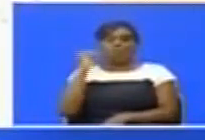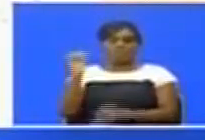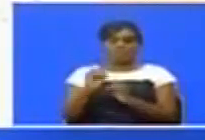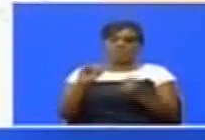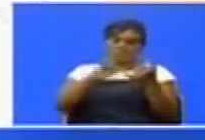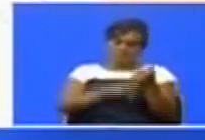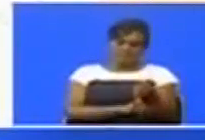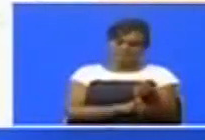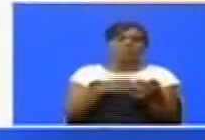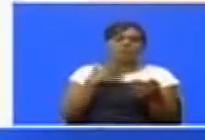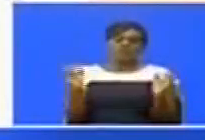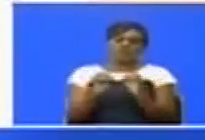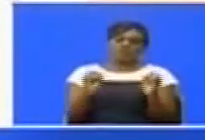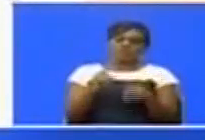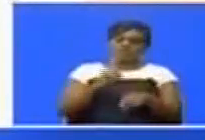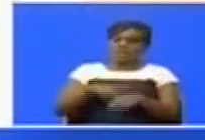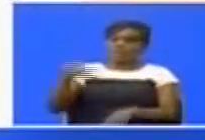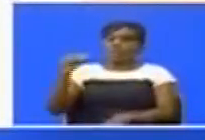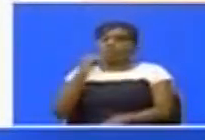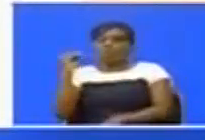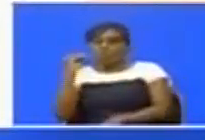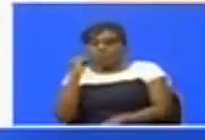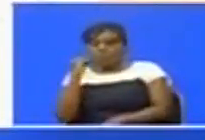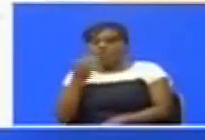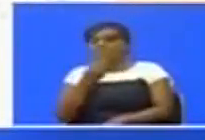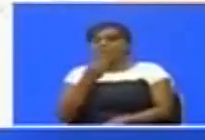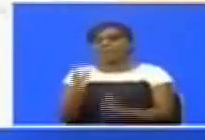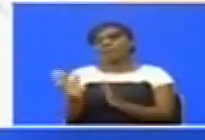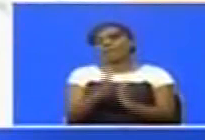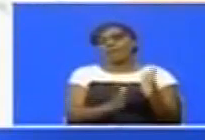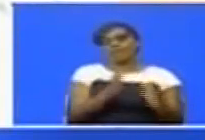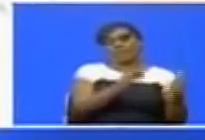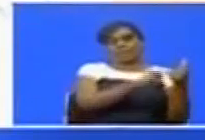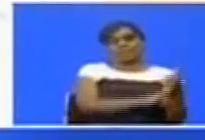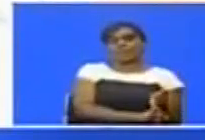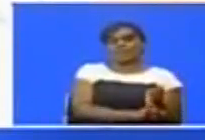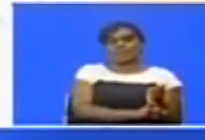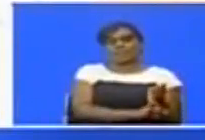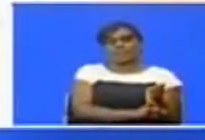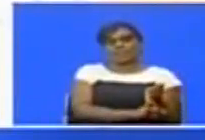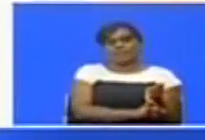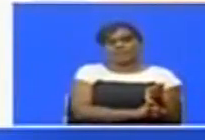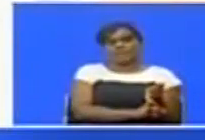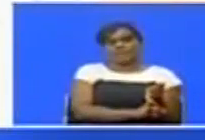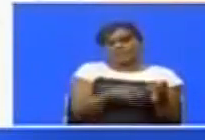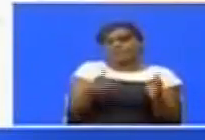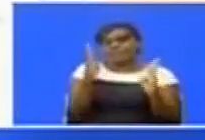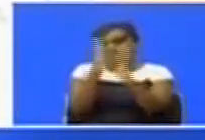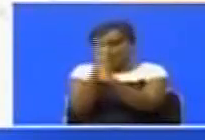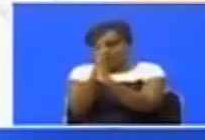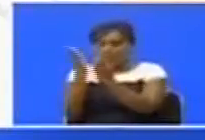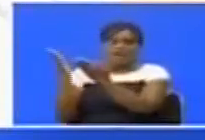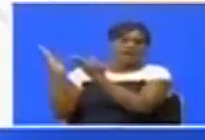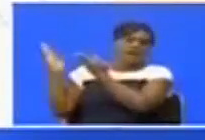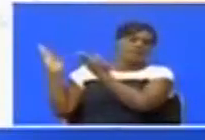Kuolewa hataki kuolewa, akienda nyumbani mpango atakuta imepangwa. So they are here just like a refuge. Wako hapa kujificha kwa